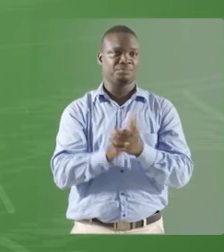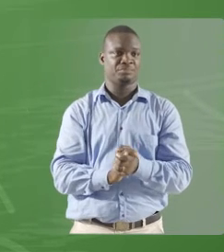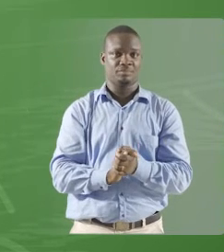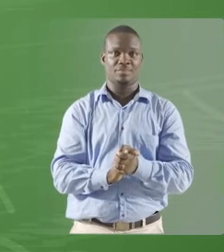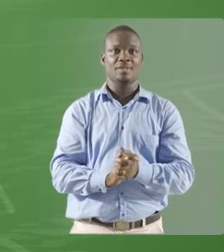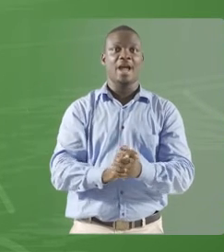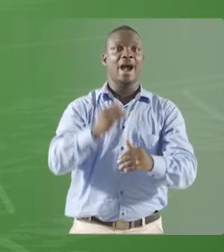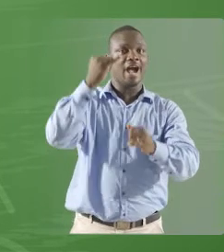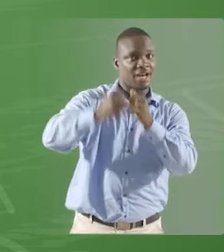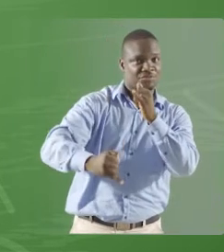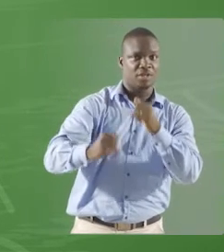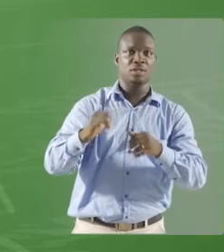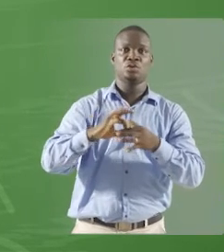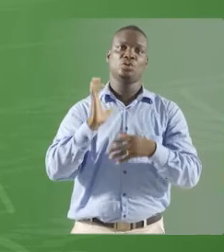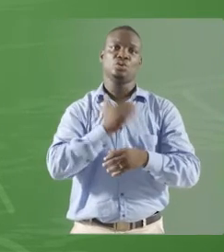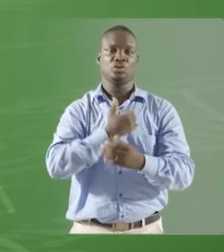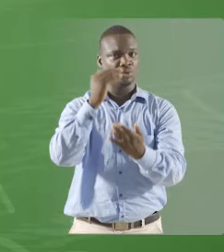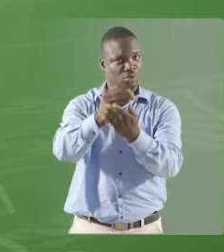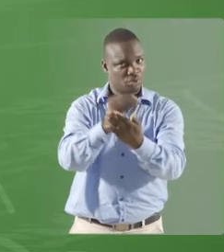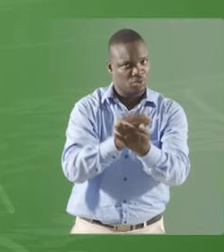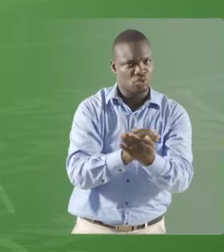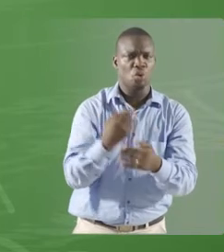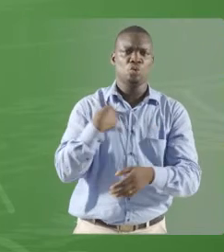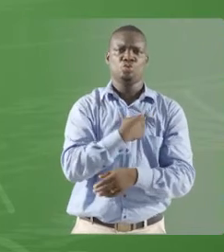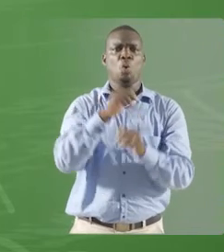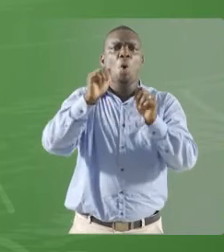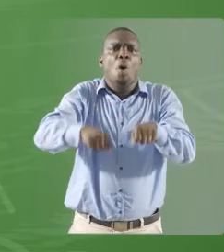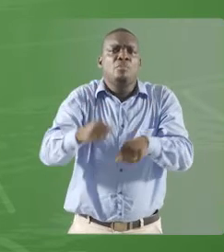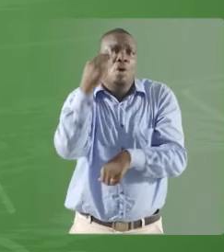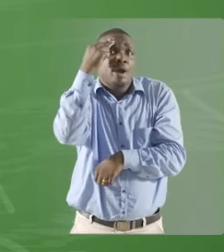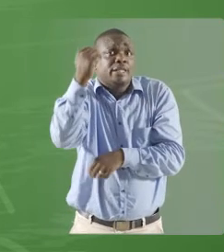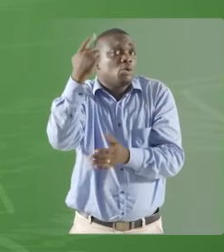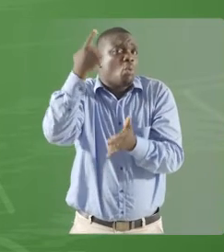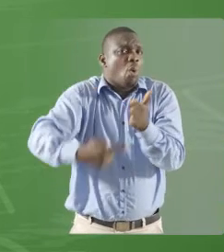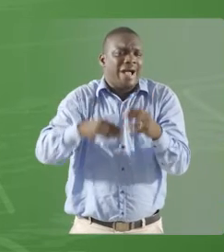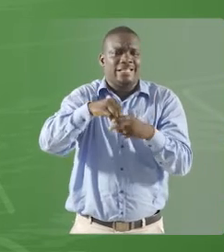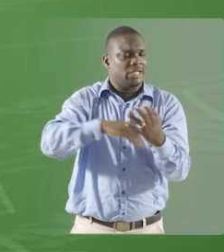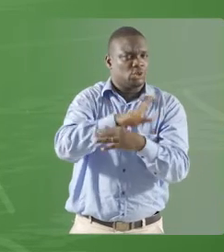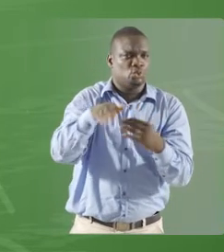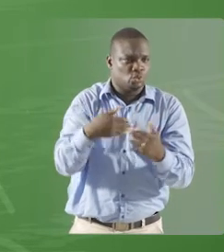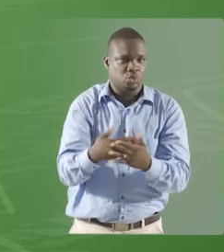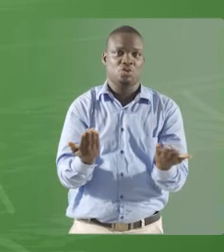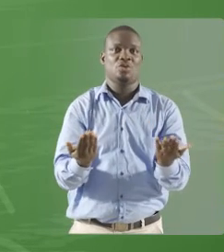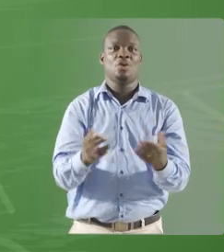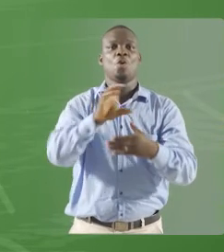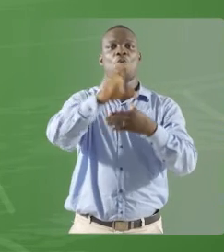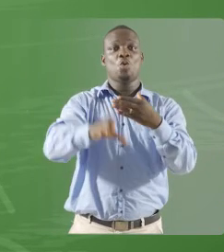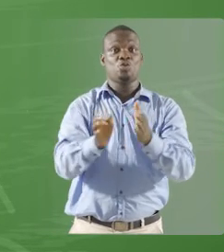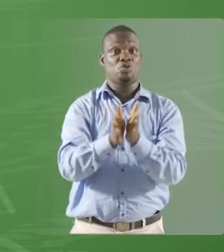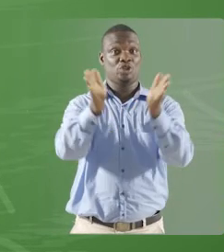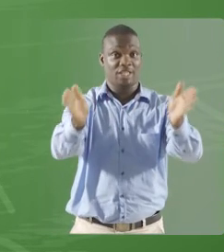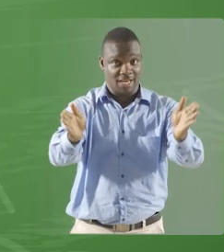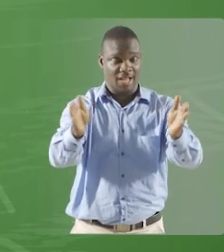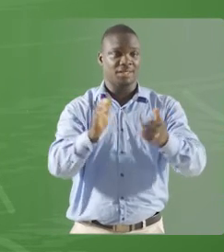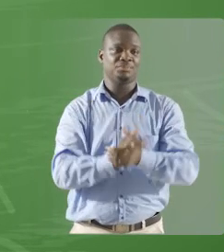Au thème de notre leçon, que pouvons-nous retenir dans tout ce que nous avons dit? Alors, nous allons noter en conclusion